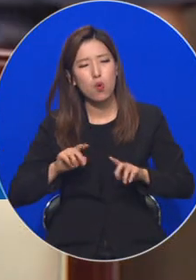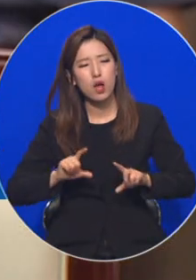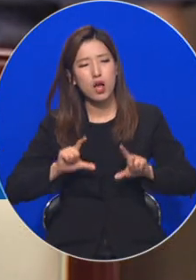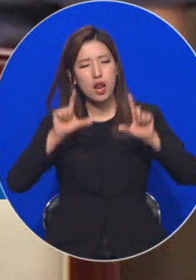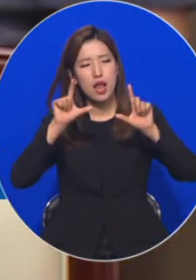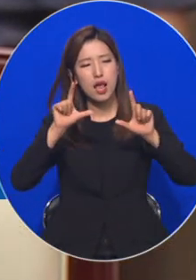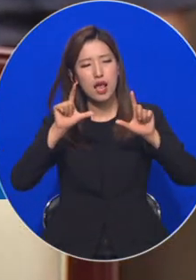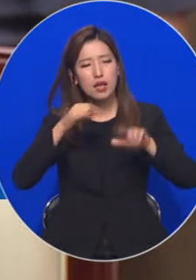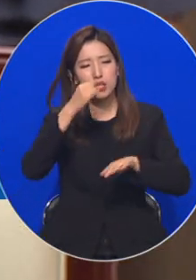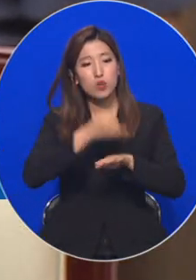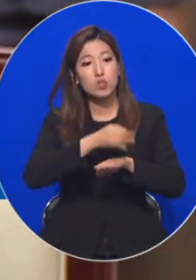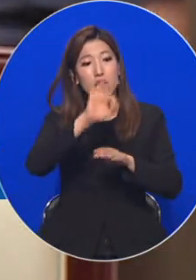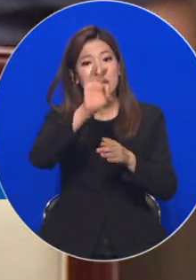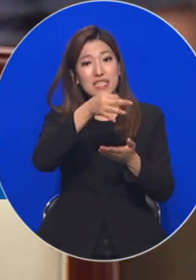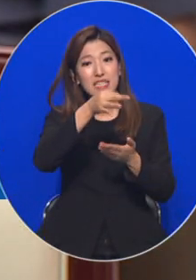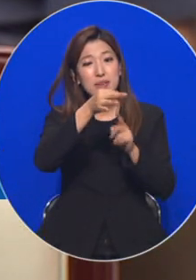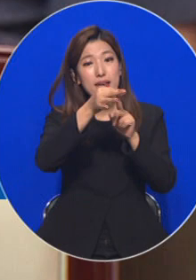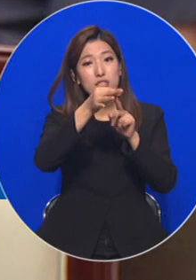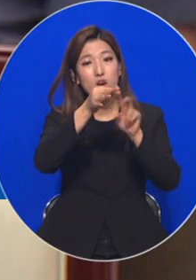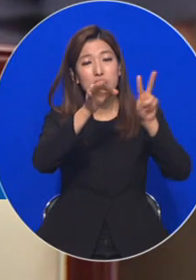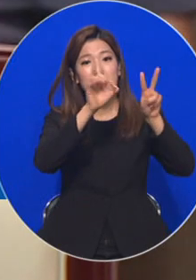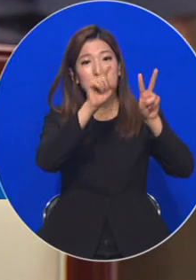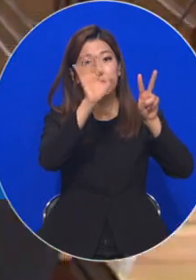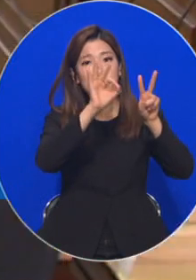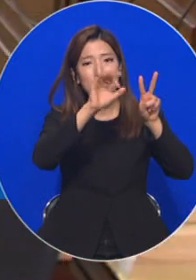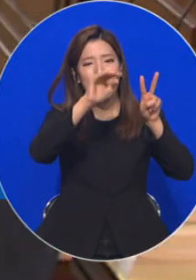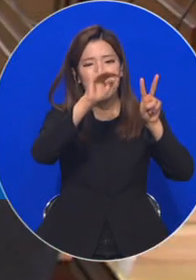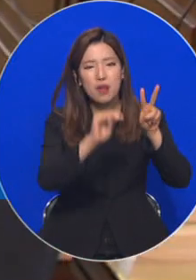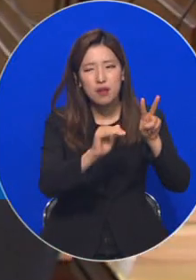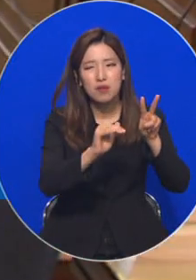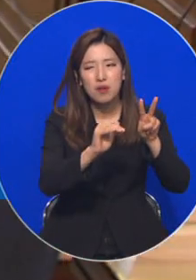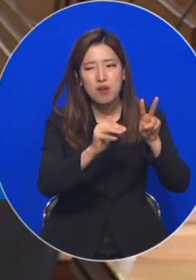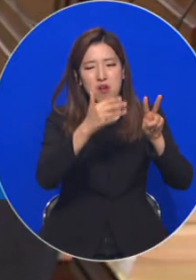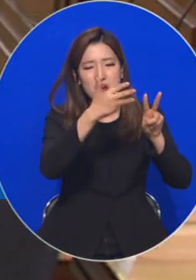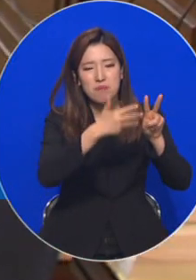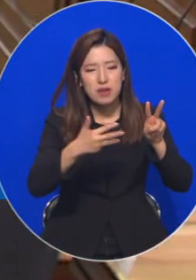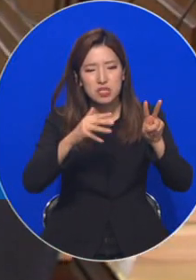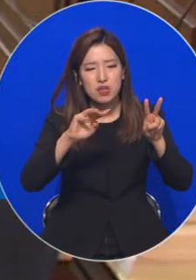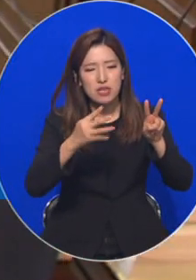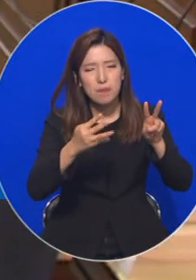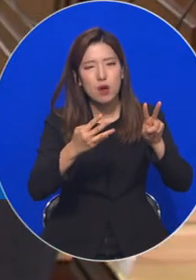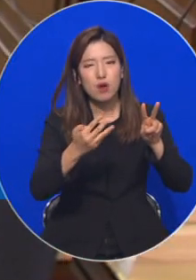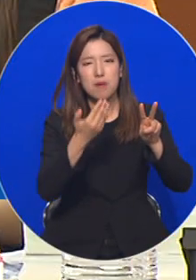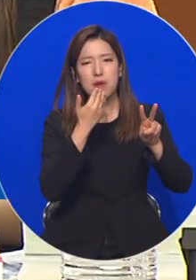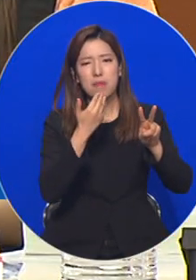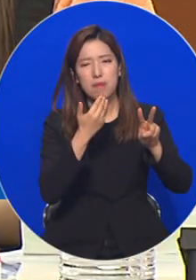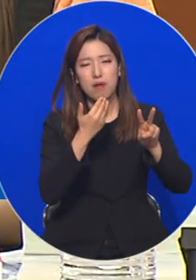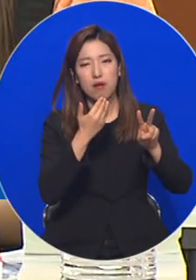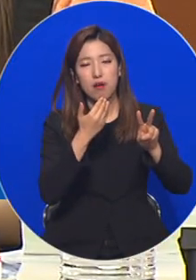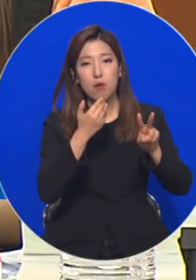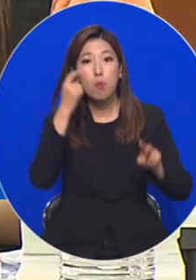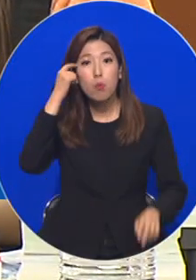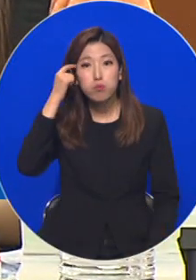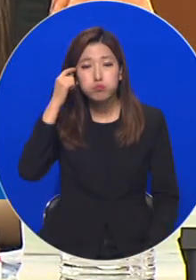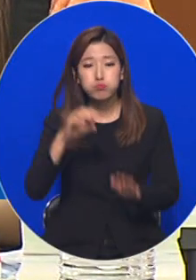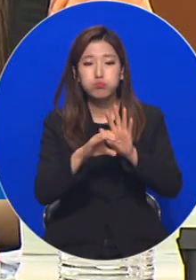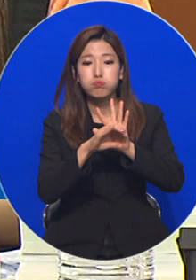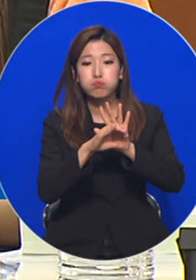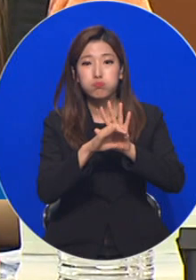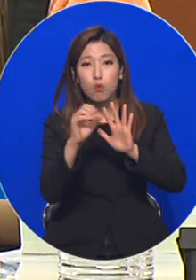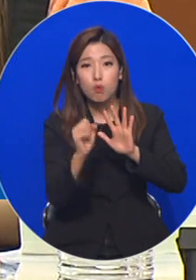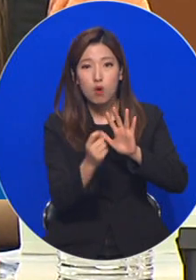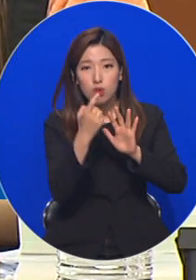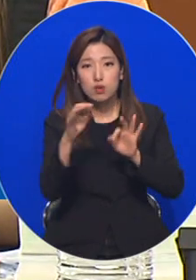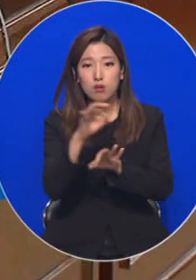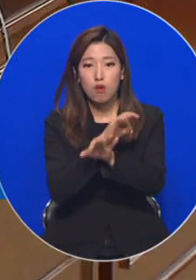삭감한 8,410원을 제시했습니다. 코로나19 사태에 따른 우리 경제 마이너스 성장 가능성,